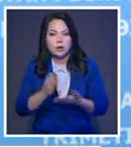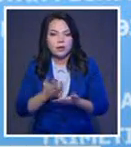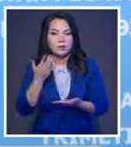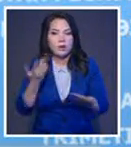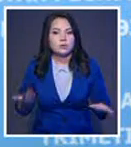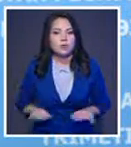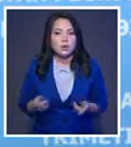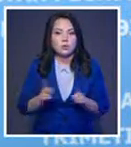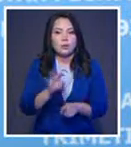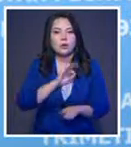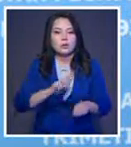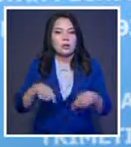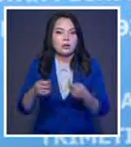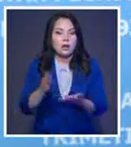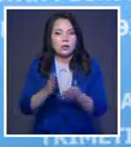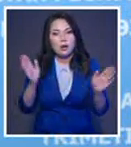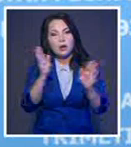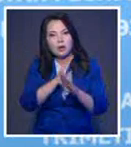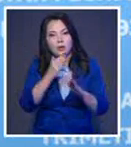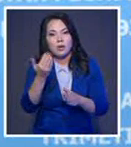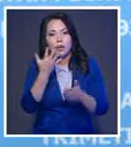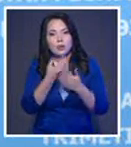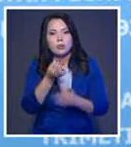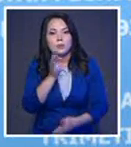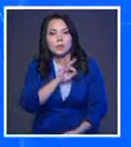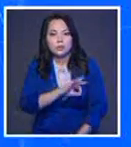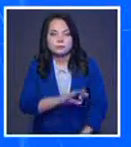қажеттілікке пайдалануға болады. Бұл жоба экологиялық жағынан тиімді.